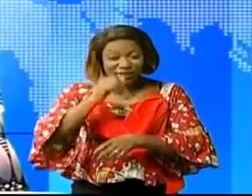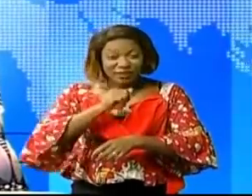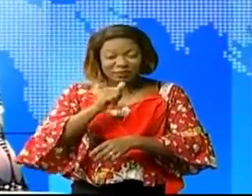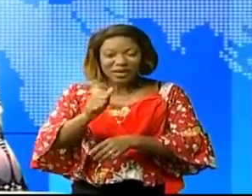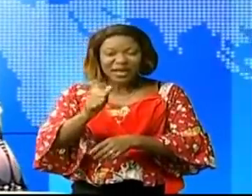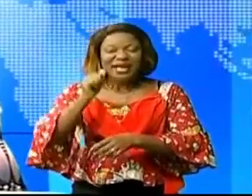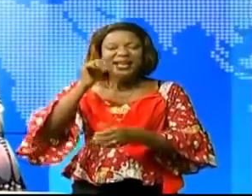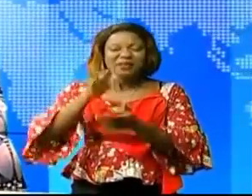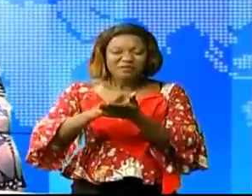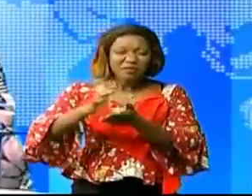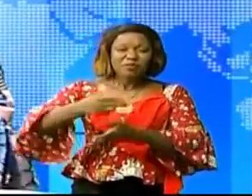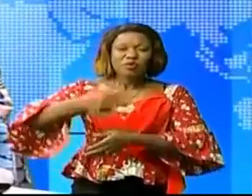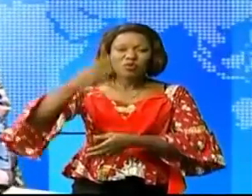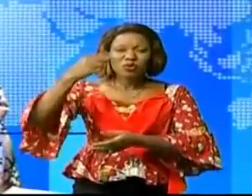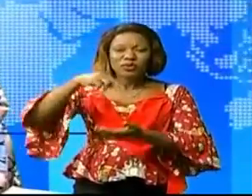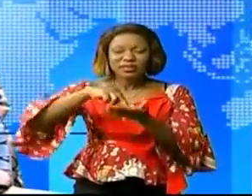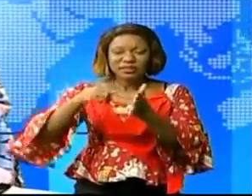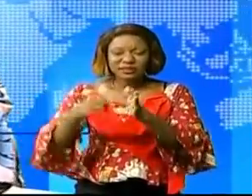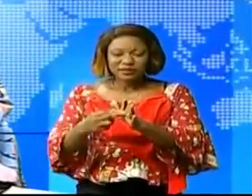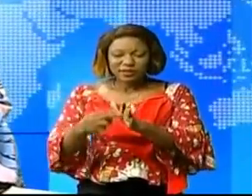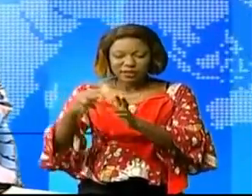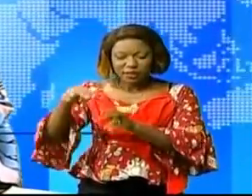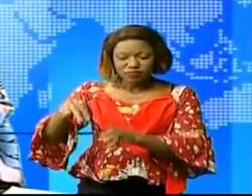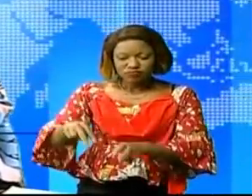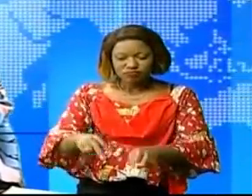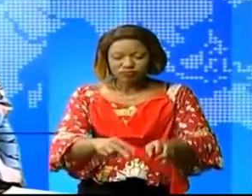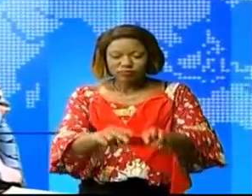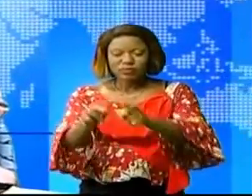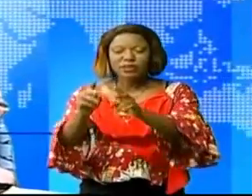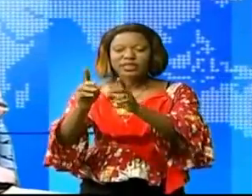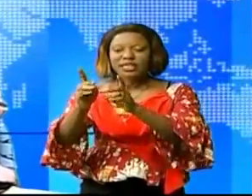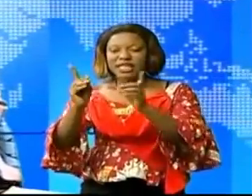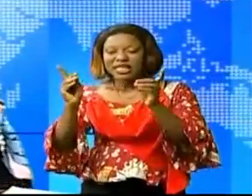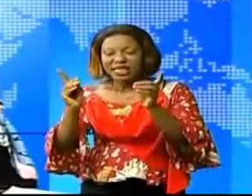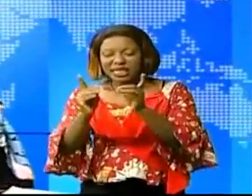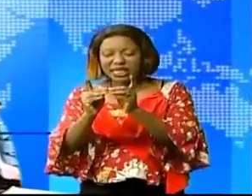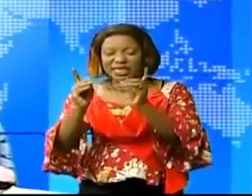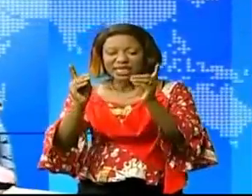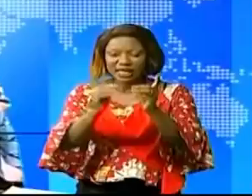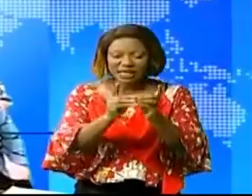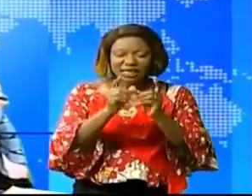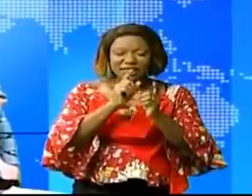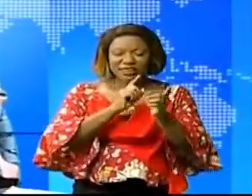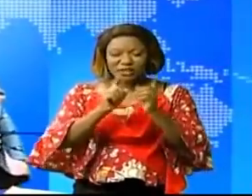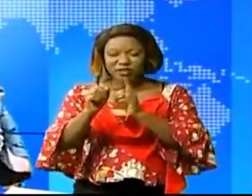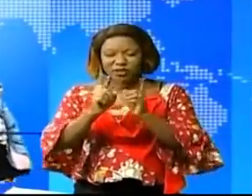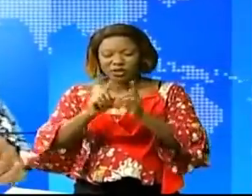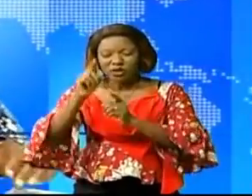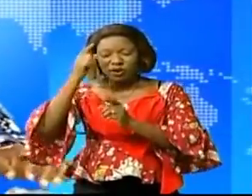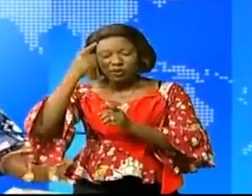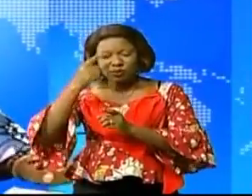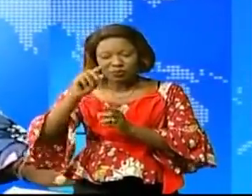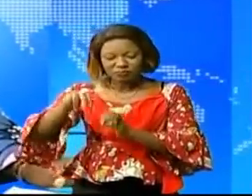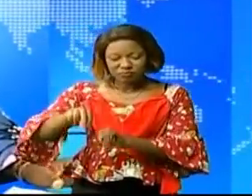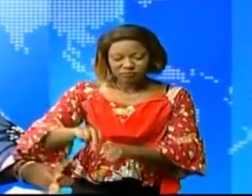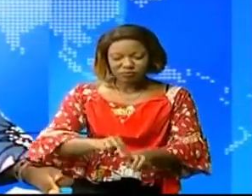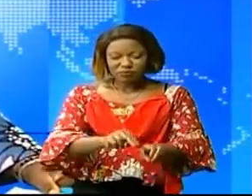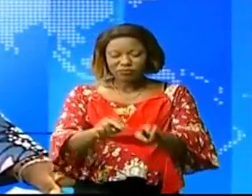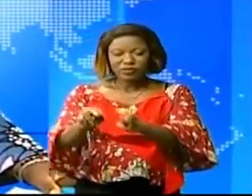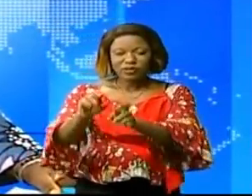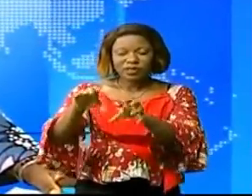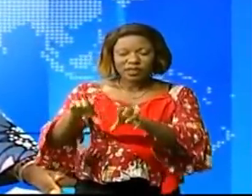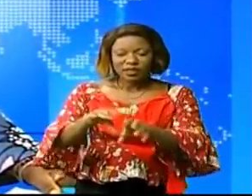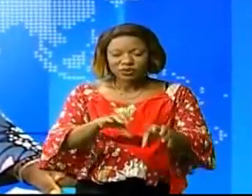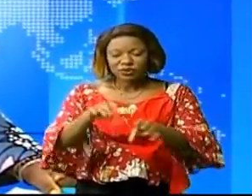femmes d'exception est une structure de concertation destinée à élaborer ou peaufiner de stratégies d'action pour